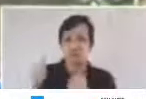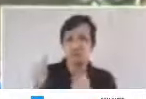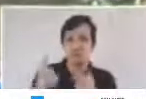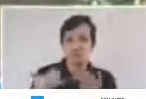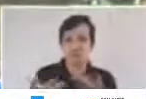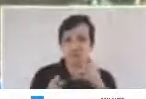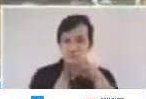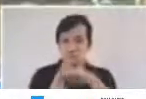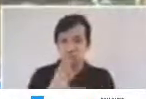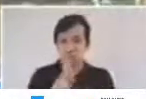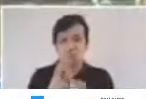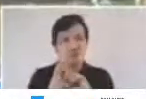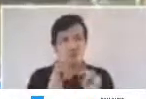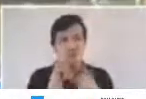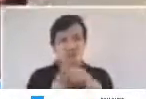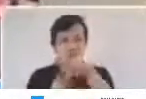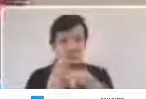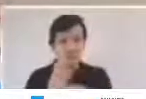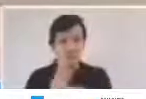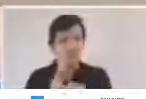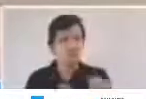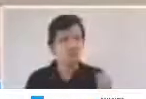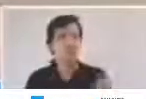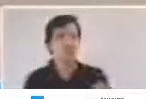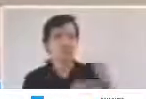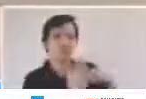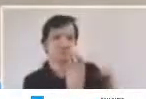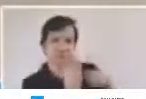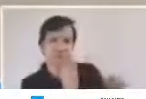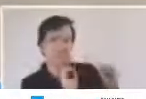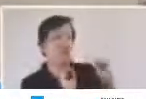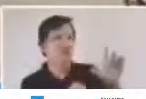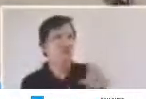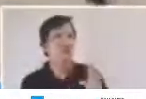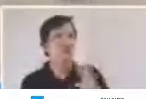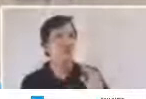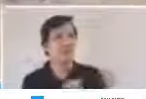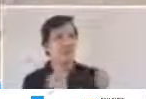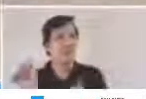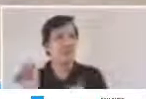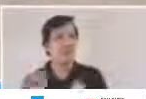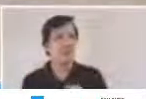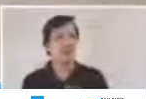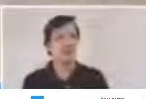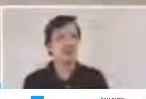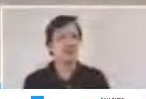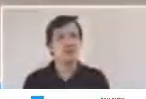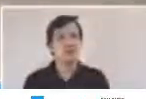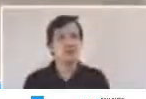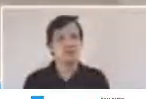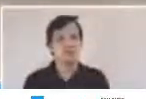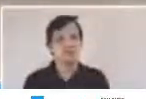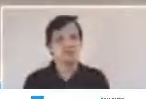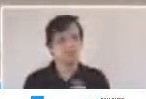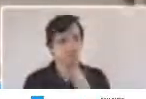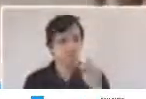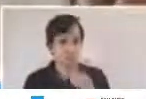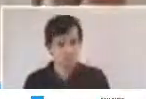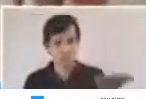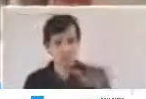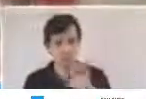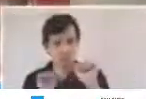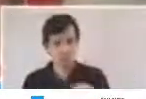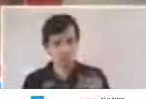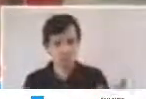Act, very stable po siya, sir. We reverted back to the suggested retail price dated September